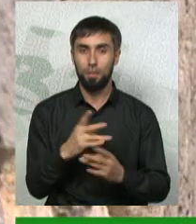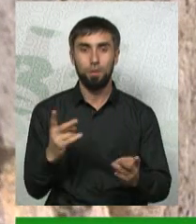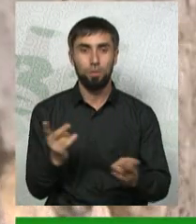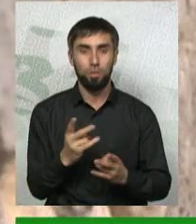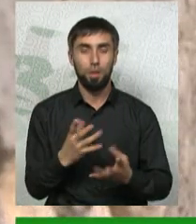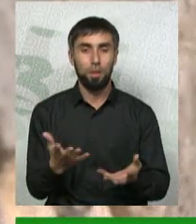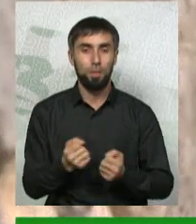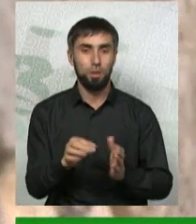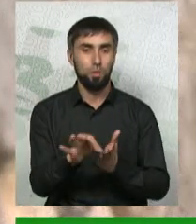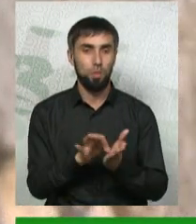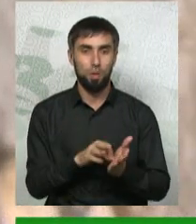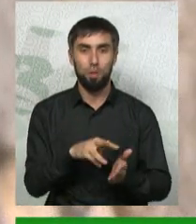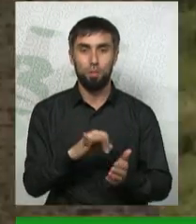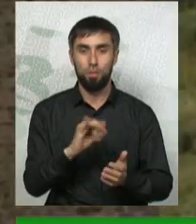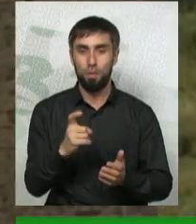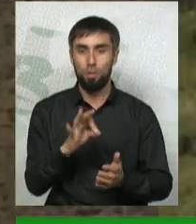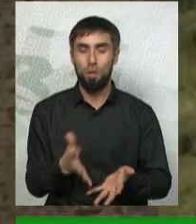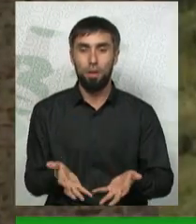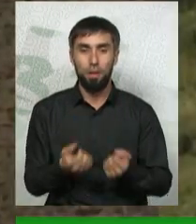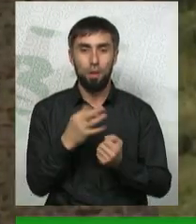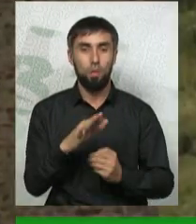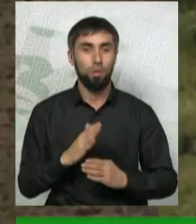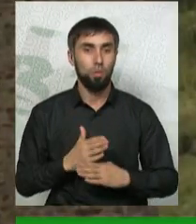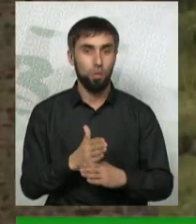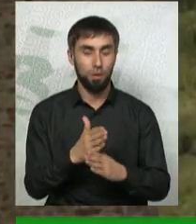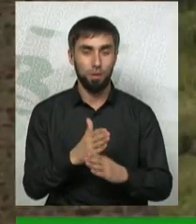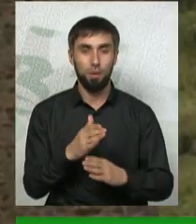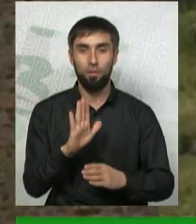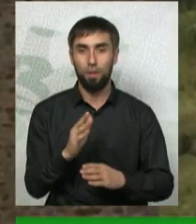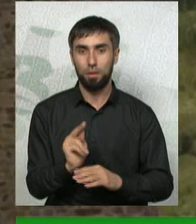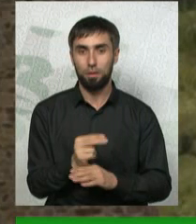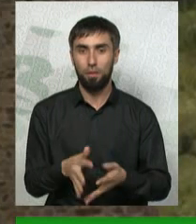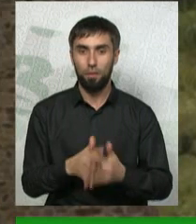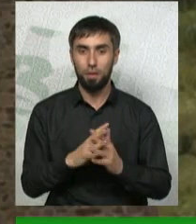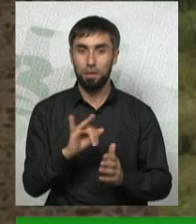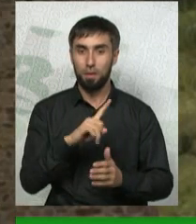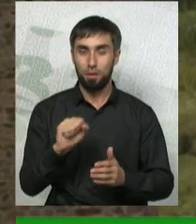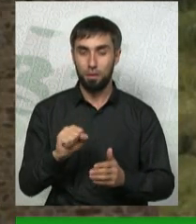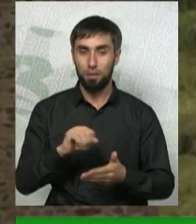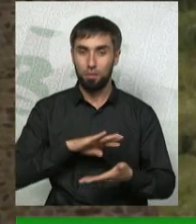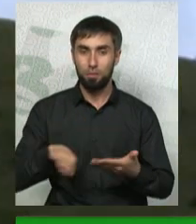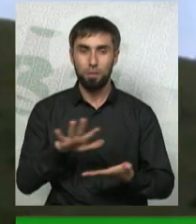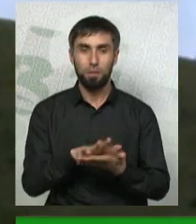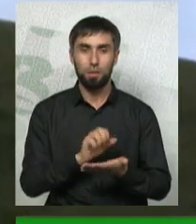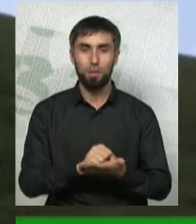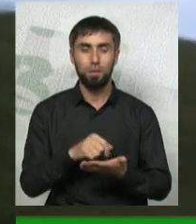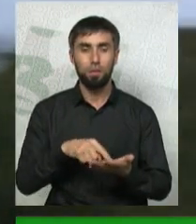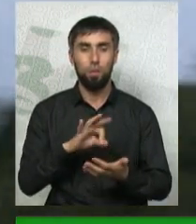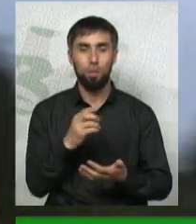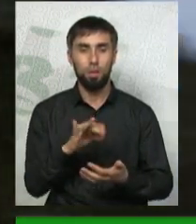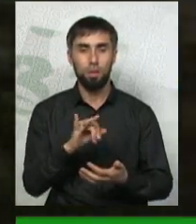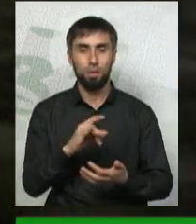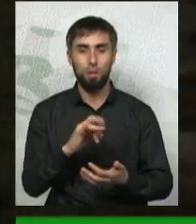нуждаются в принятии срочных мер по спасению от разрушения в реставрации. Во избежание уничтожения объекта археологии и